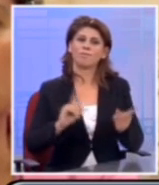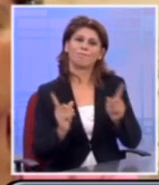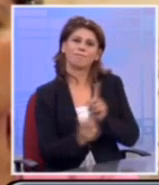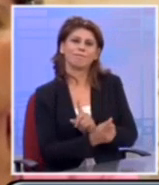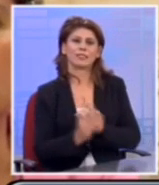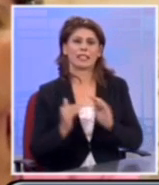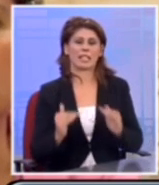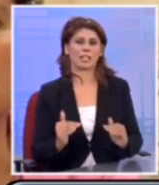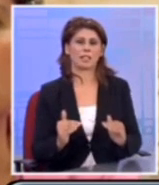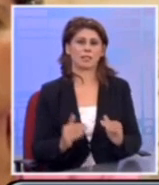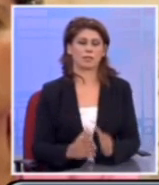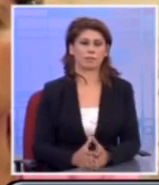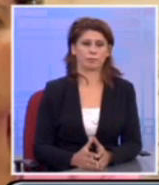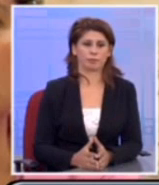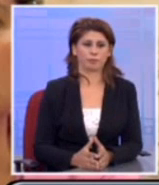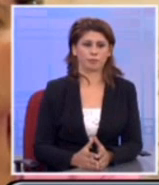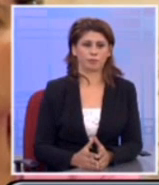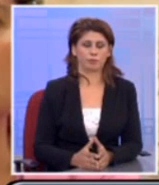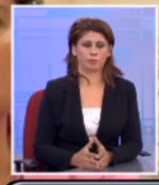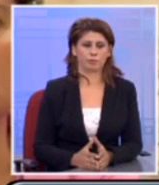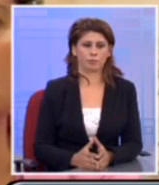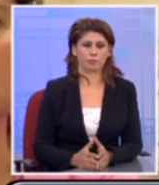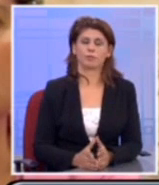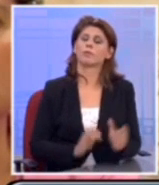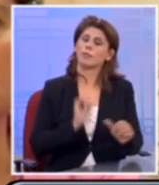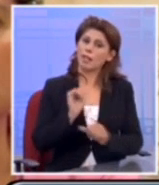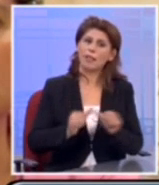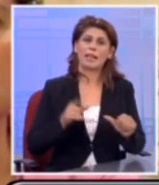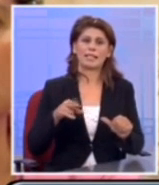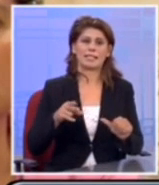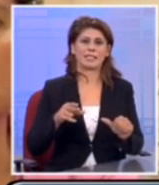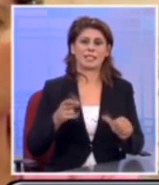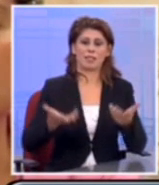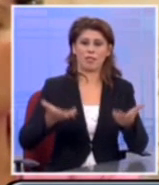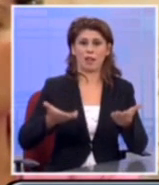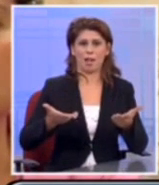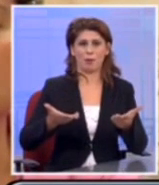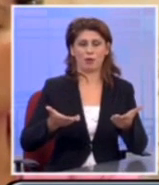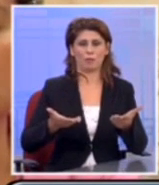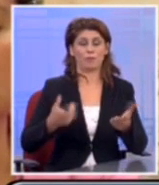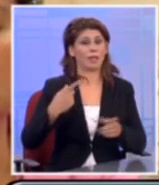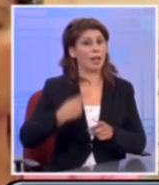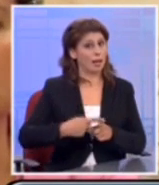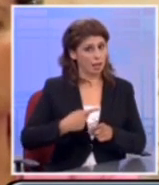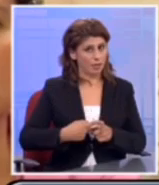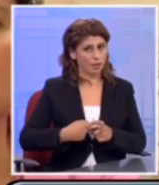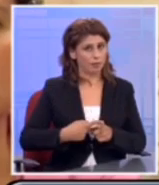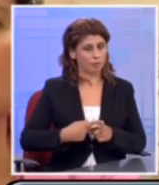την κατάσταση και θα αλλάξει η σχέση δυνάμεων. Η Ελλάδα,